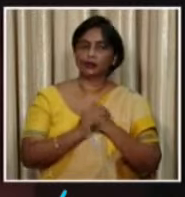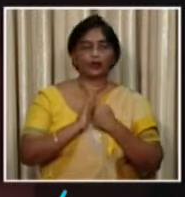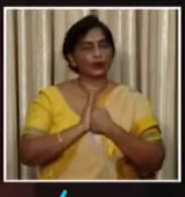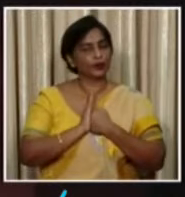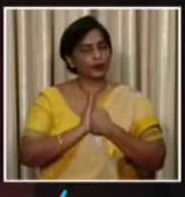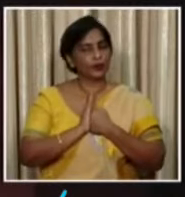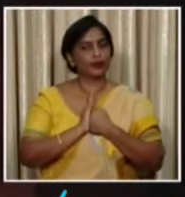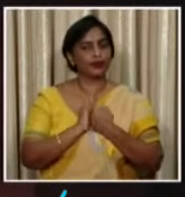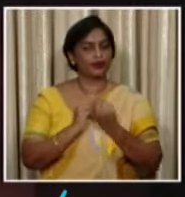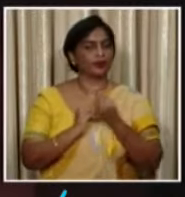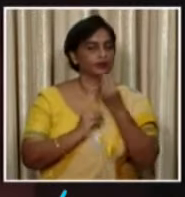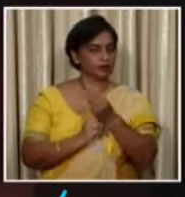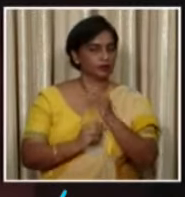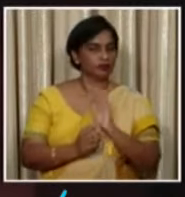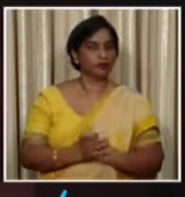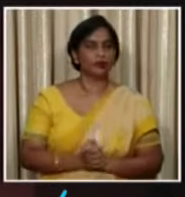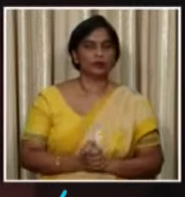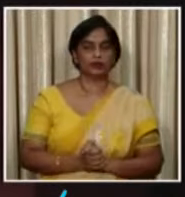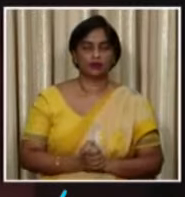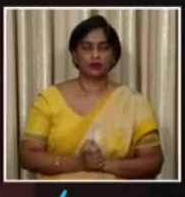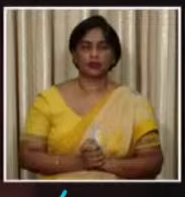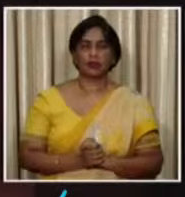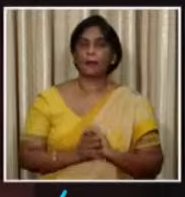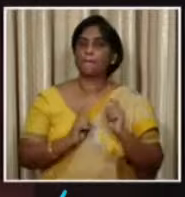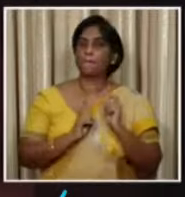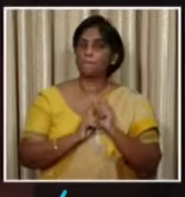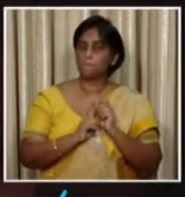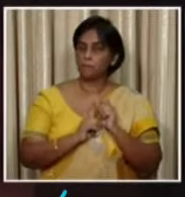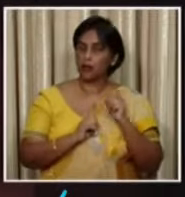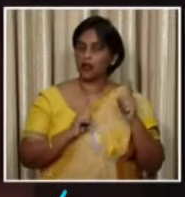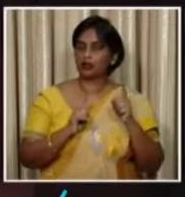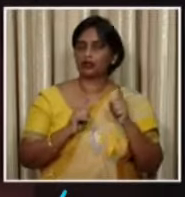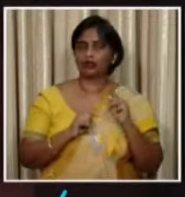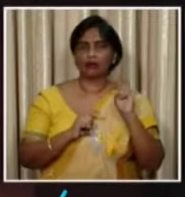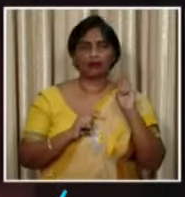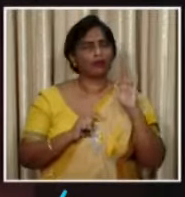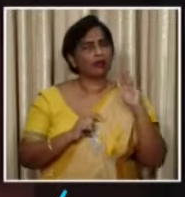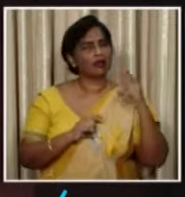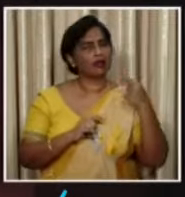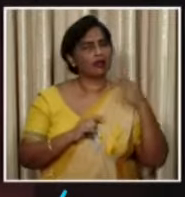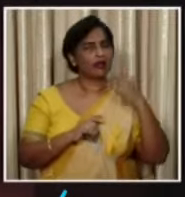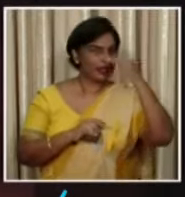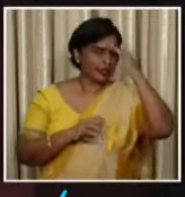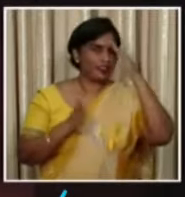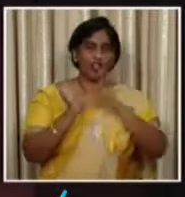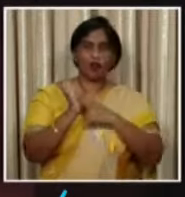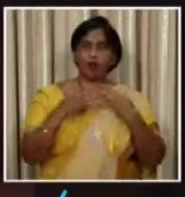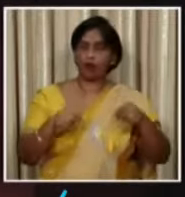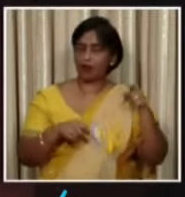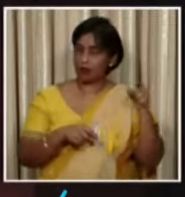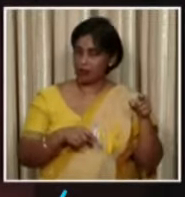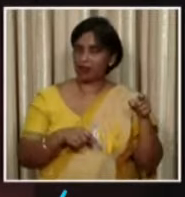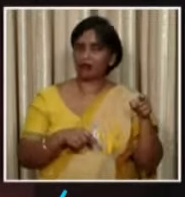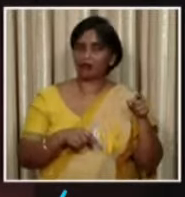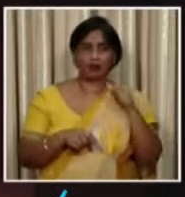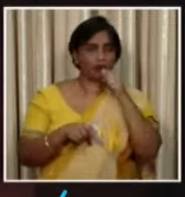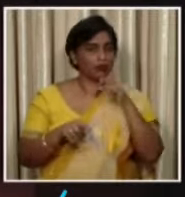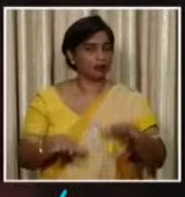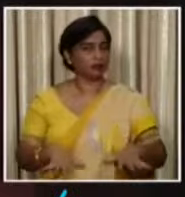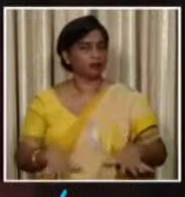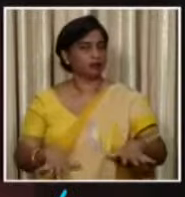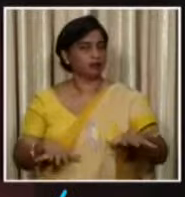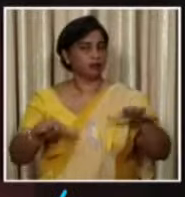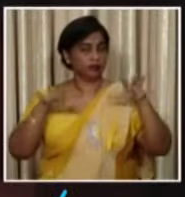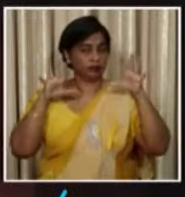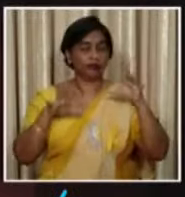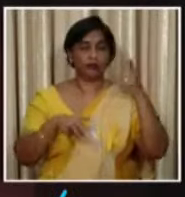ගරුත්වය හිමි වෙන්නට ඕන පාදුක්ක වග ඉරිදා පොළ ප්‍රදේශයේ ඇතිවුණු මහා ගංවතුර තත්ත්වය